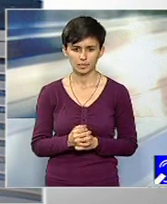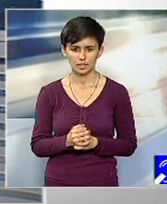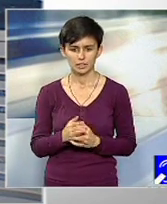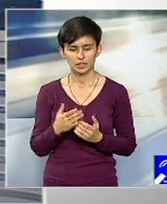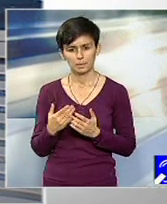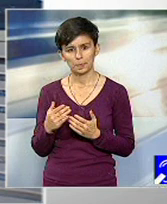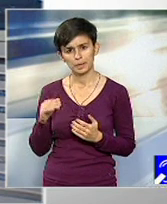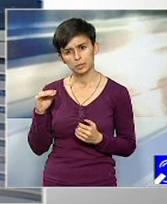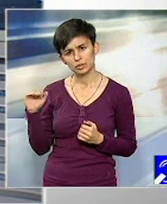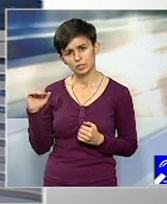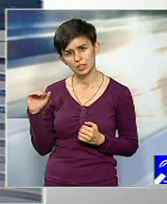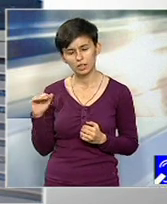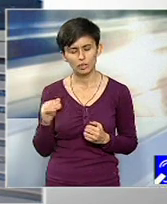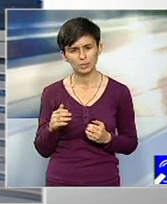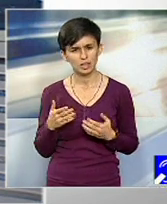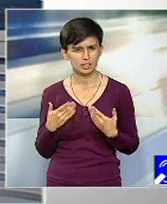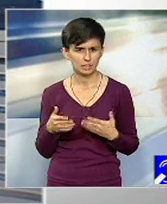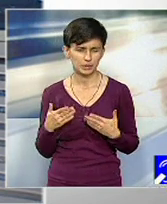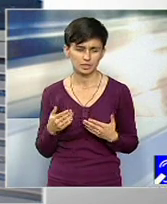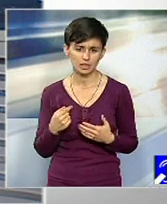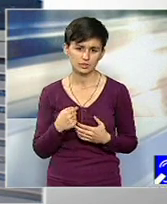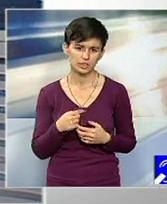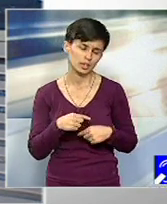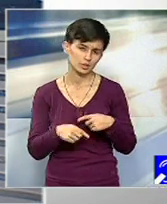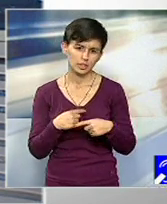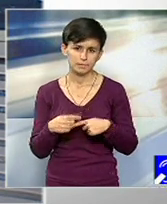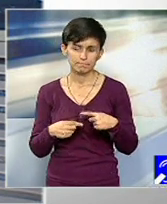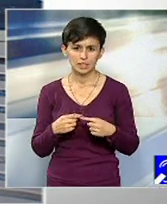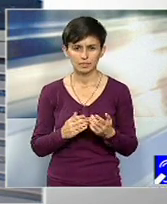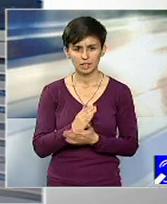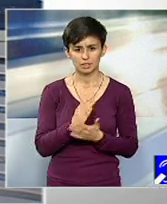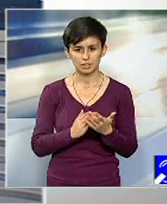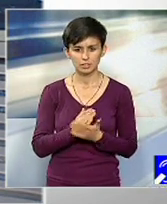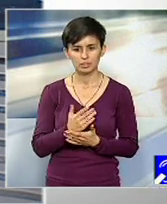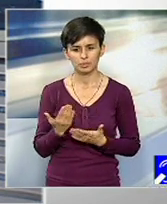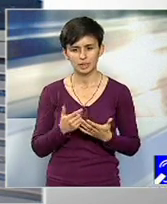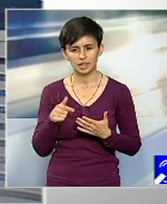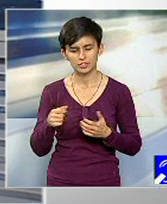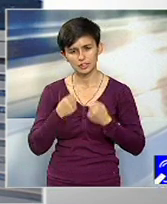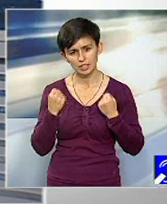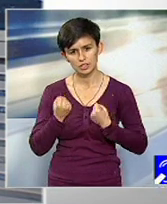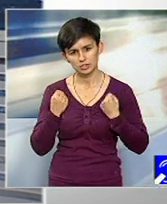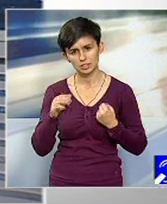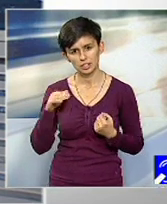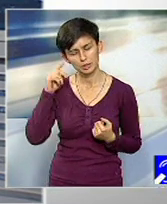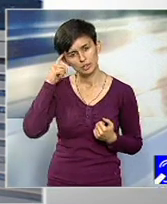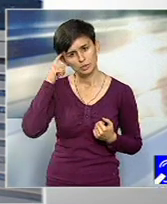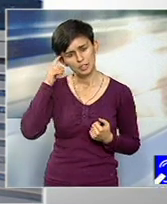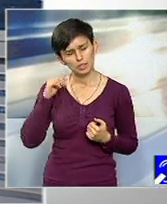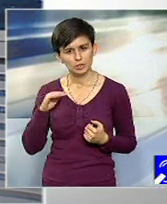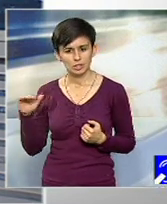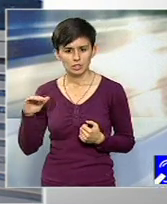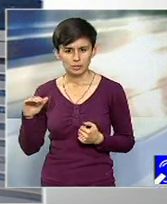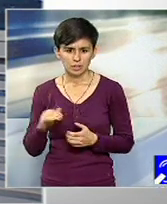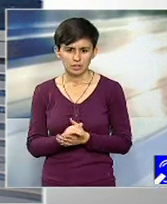asupra celui slab și de, aș putea spune, de un efect permanent pe care aceste acțiuni îl au asupra psihicului unui copil.